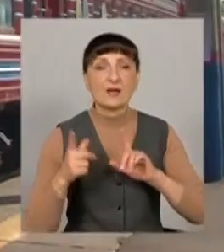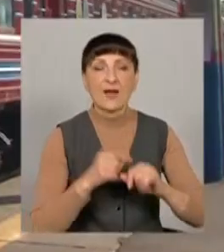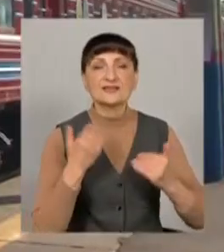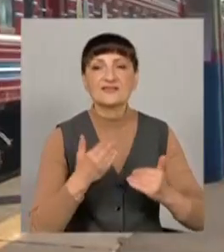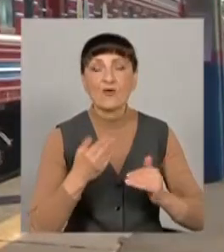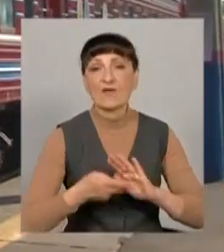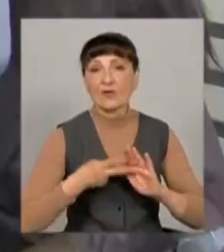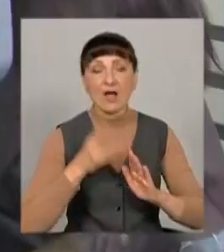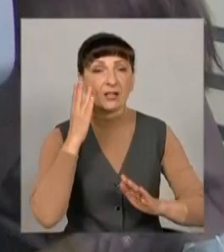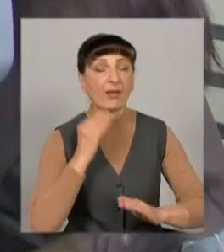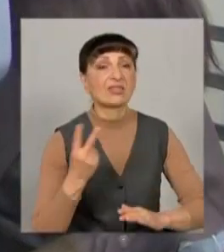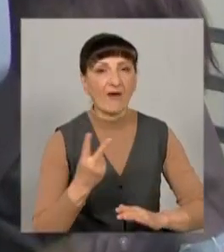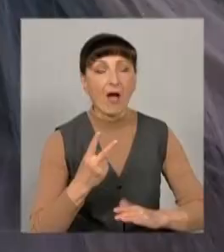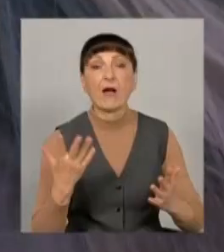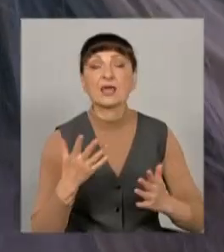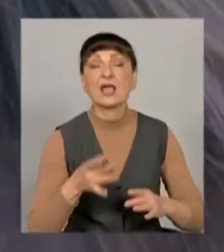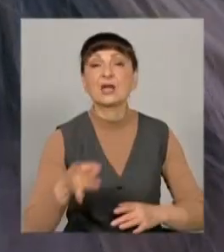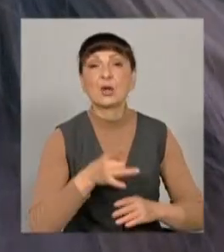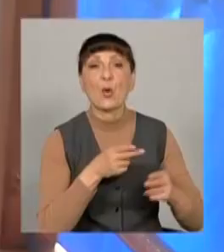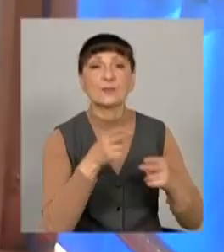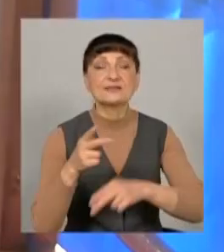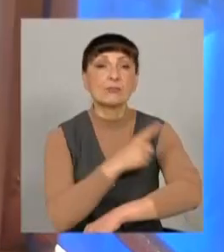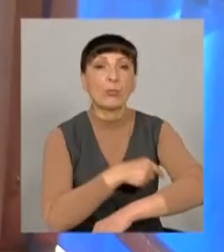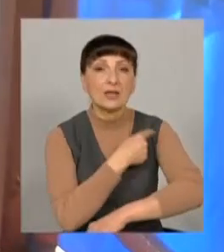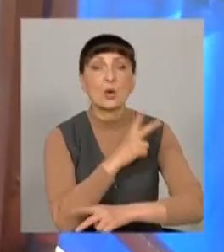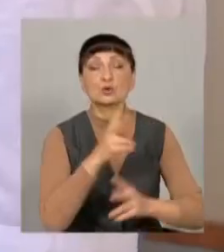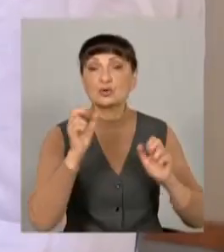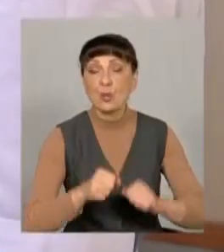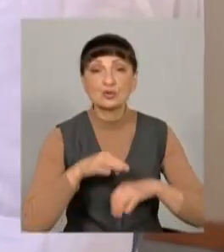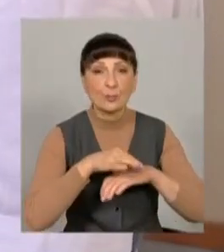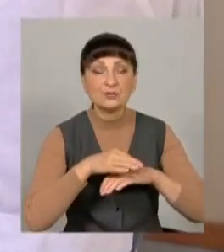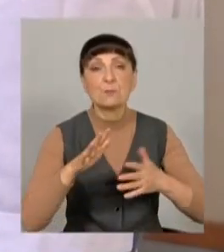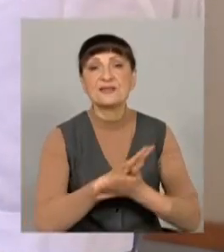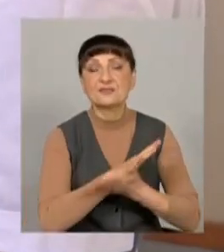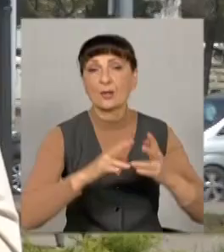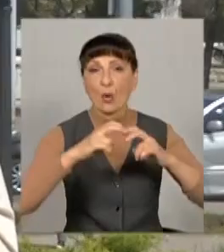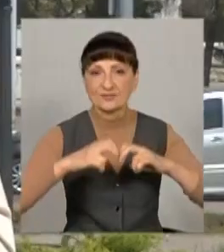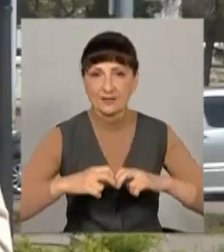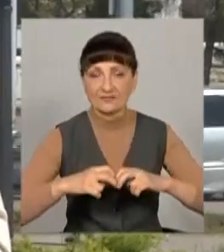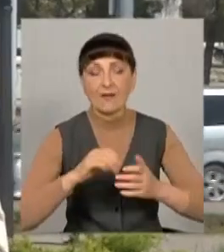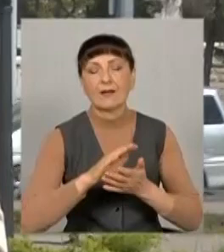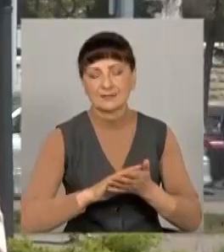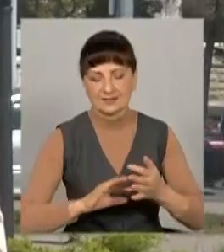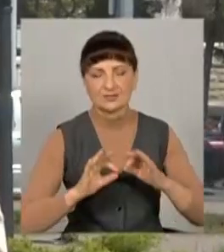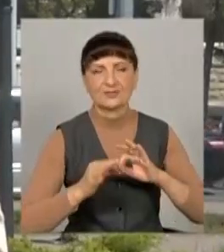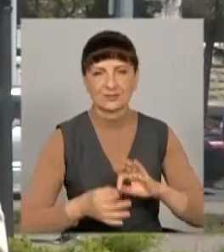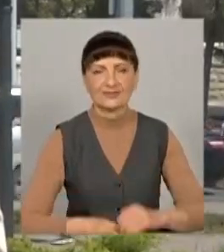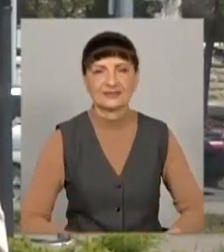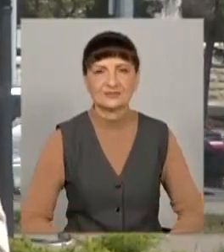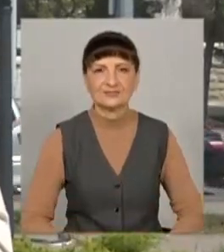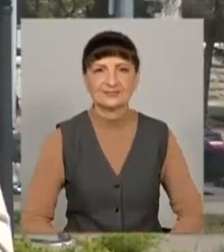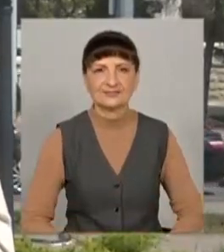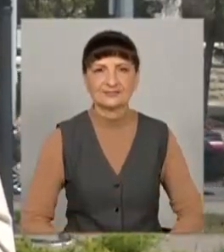с вокзала Алматы-2. Какие регионы посетят медики и кто сможет пройти бесплатное обследование? Все подробности в материале